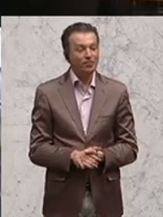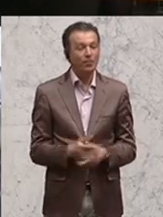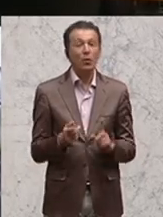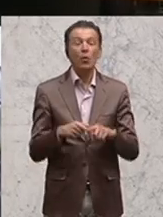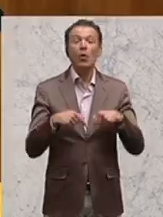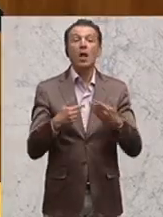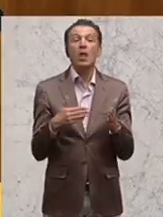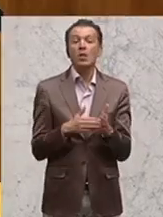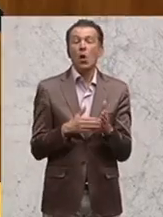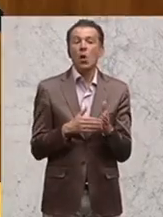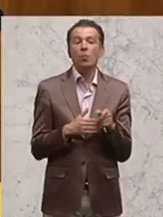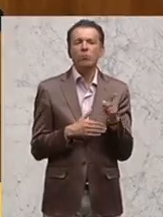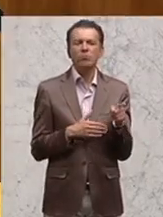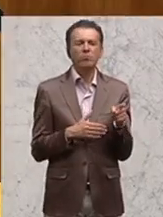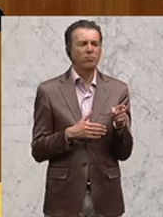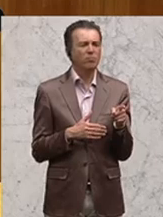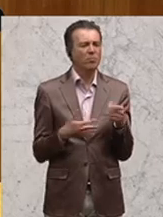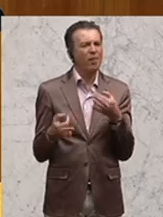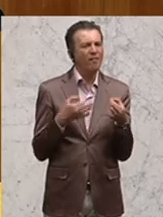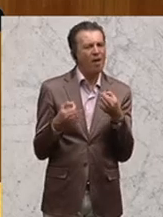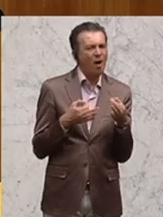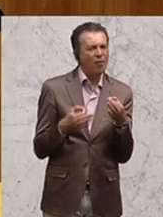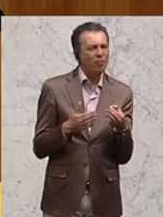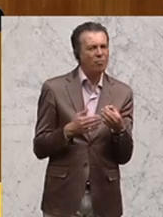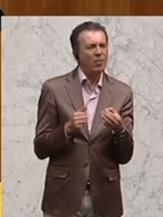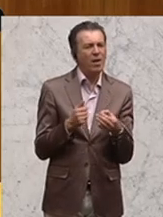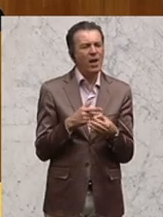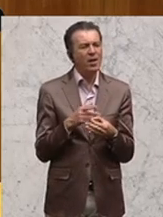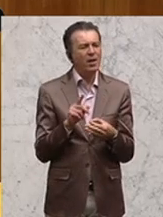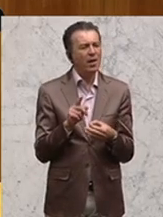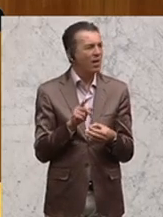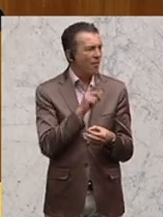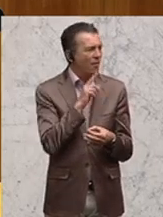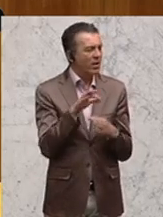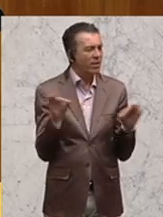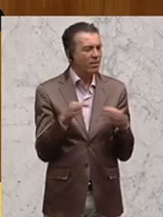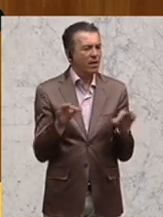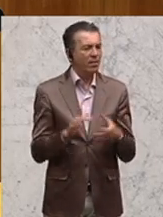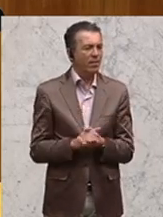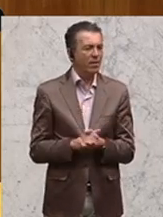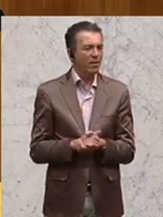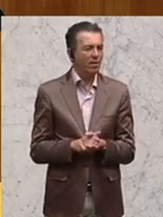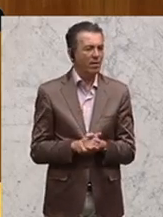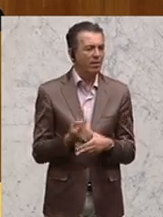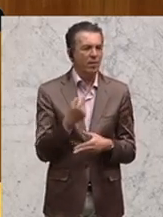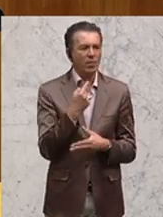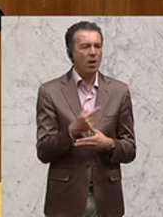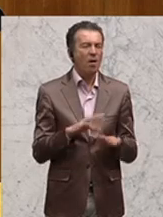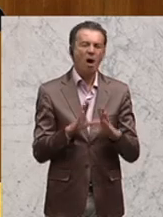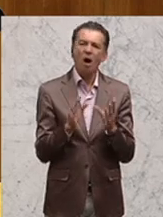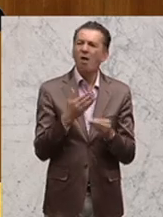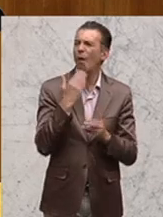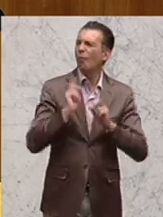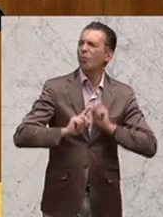Und dann noch zu Ihrer Befragung einige wenige Sätze, die Sie da lanciert haben und wo Sie sagen, die sehen alle